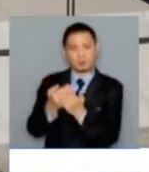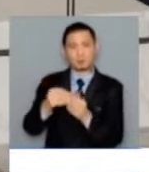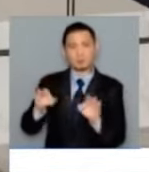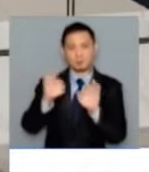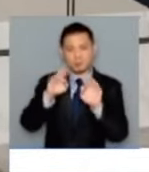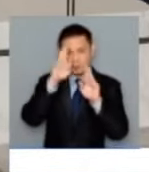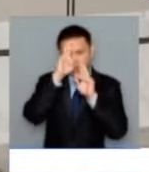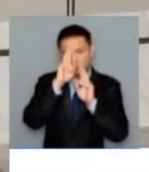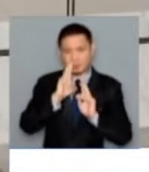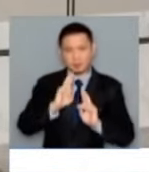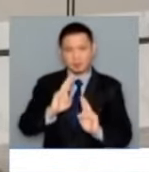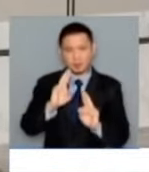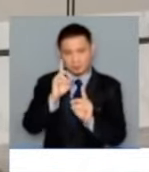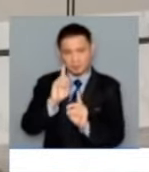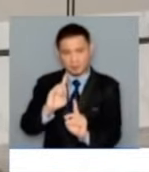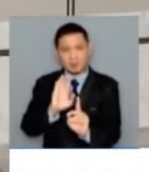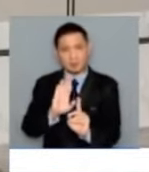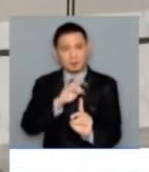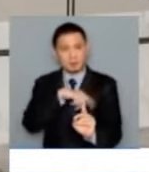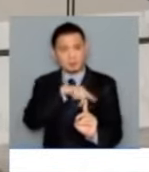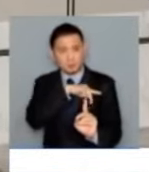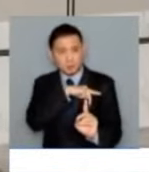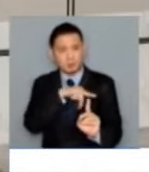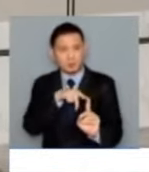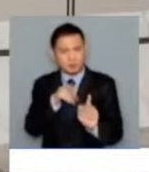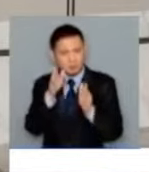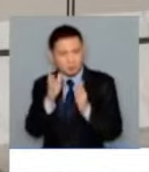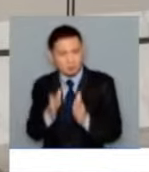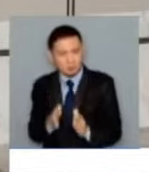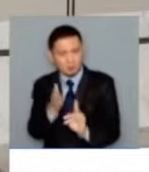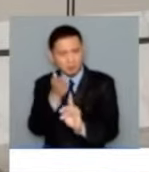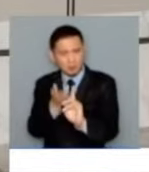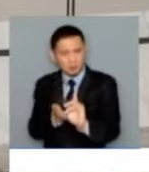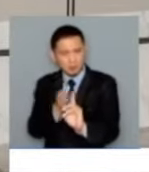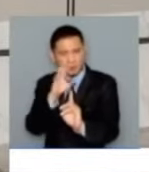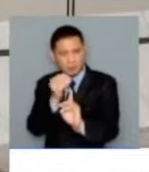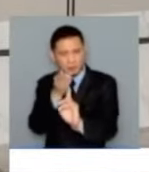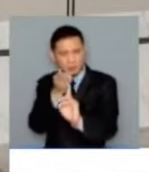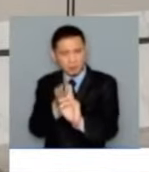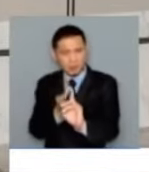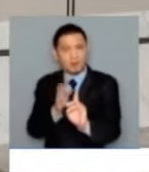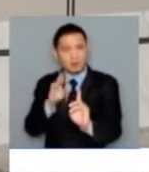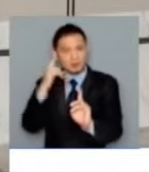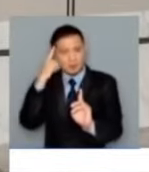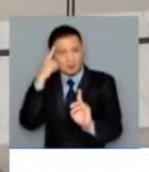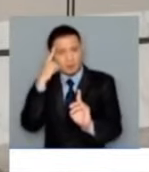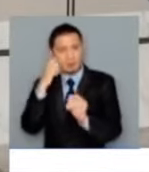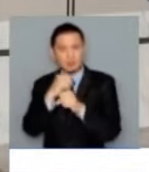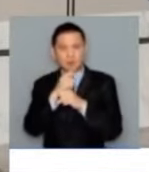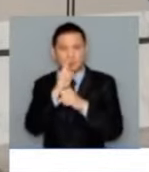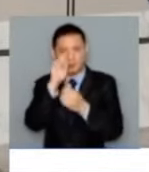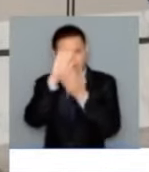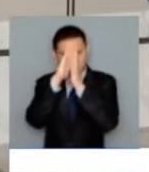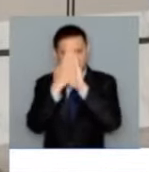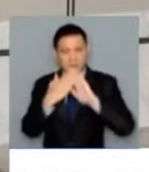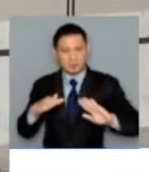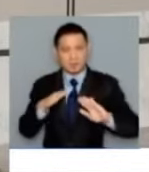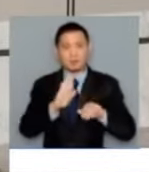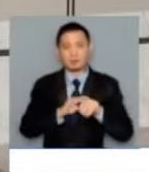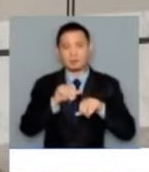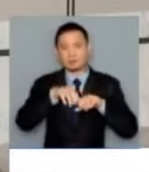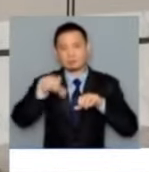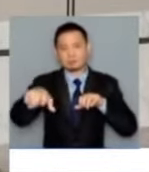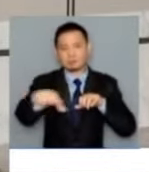personalidad, privacy o pagsasarili at kapanatagan ng pag-iisip o peace of mind ng inyong kapitbahay at ng ibang